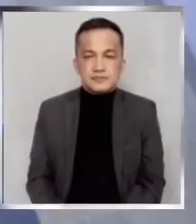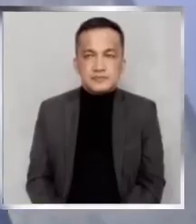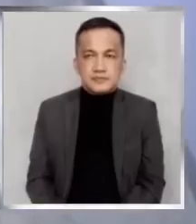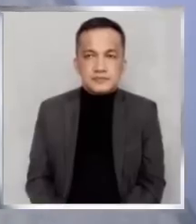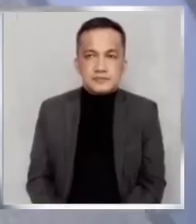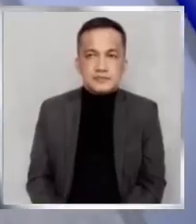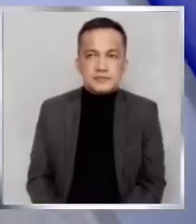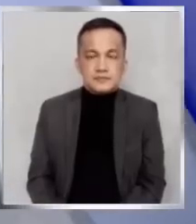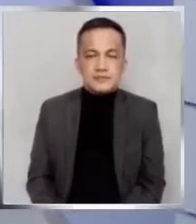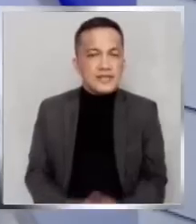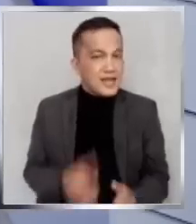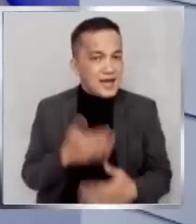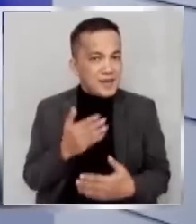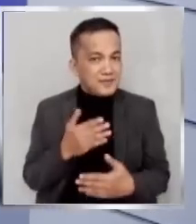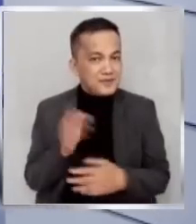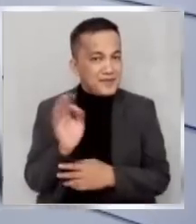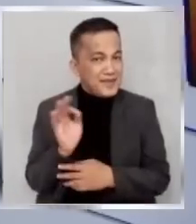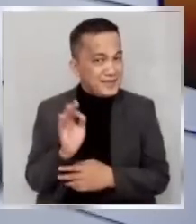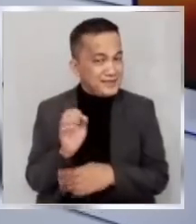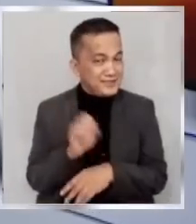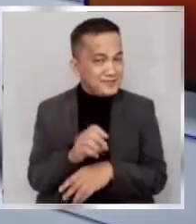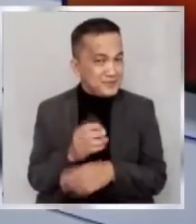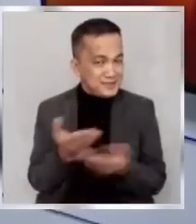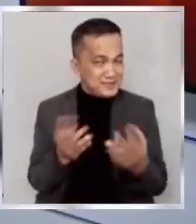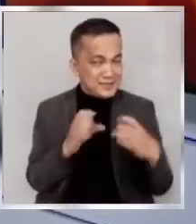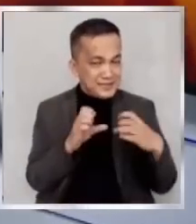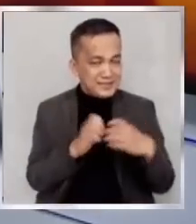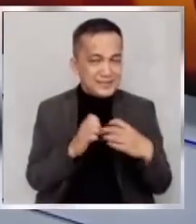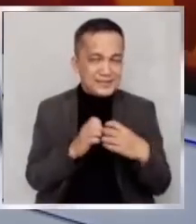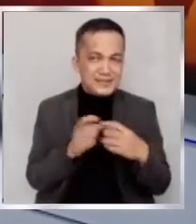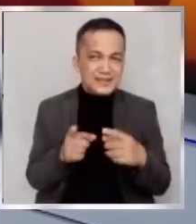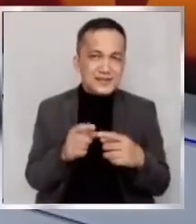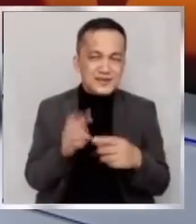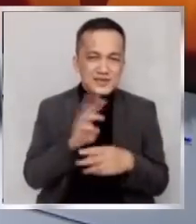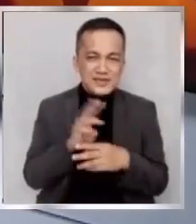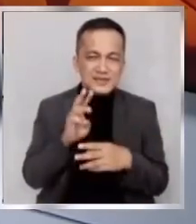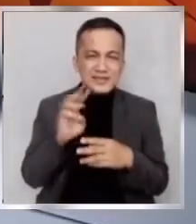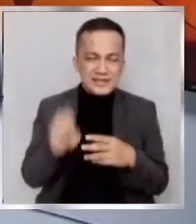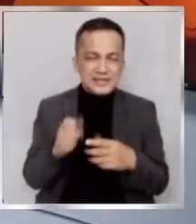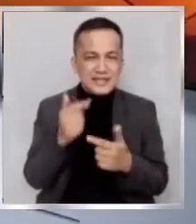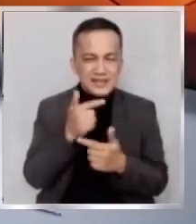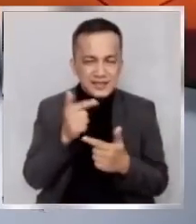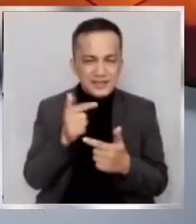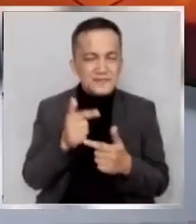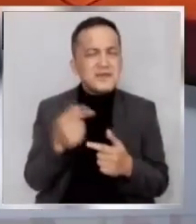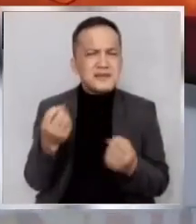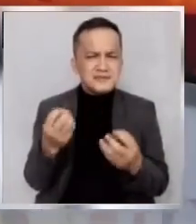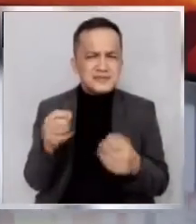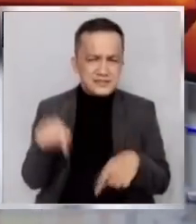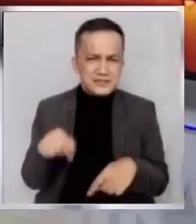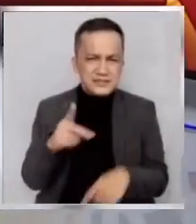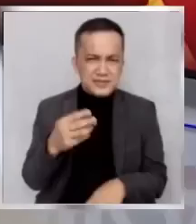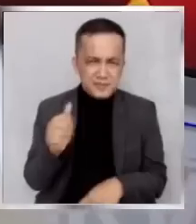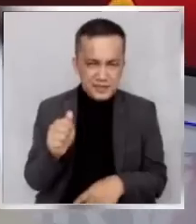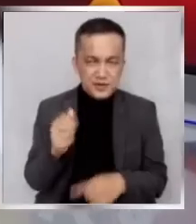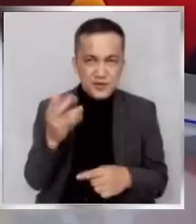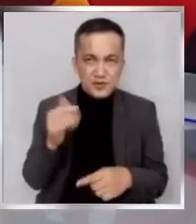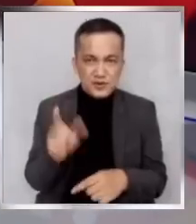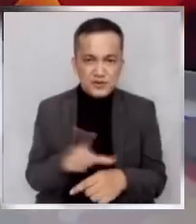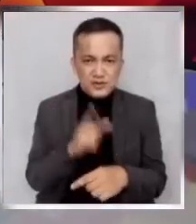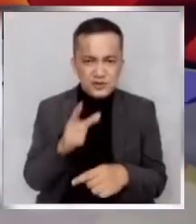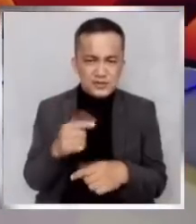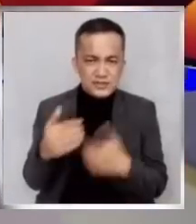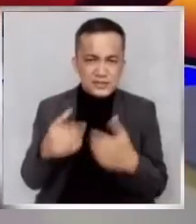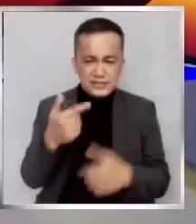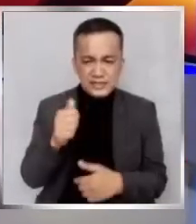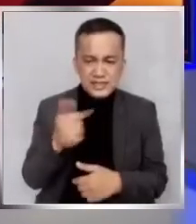Happy Friday, chikahan mga kapuso! Mas riot na weekend tawanan ang dapat ninyong abangan dito sa GMA. Dahil ang longest running gag show sa